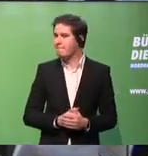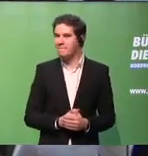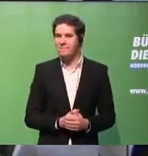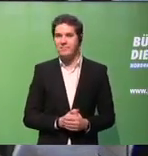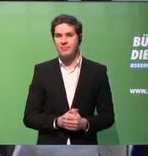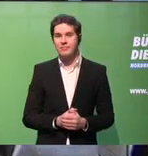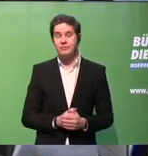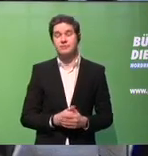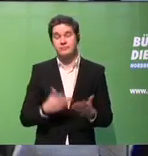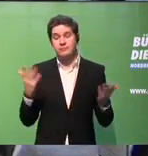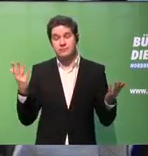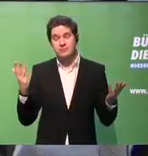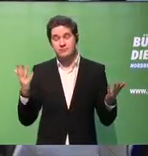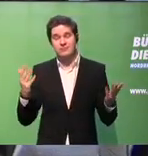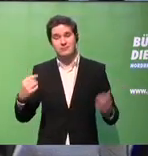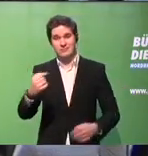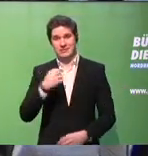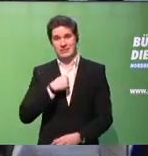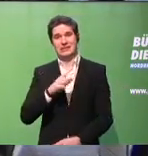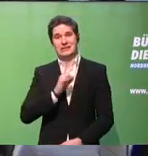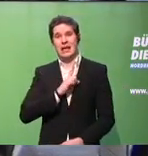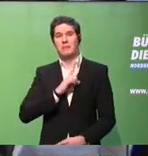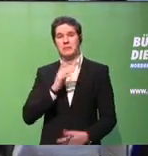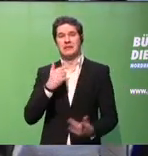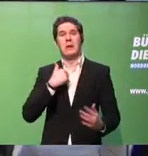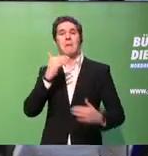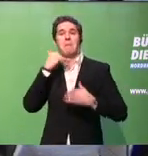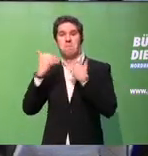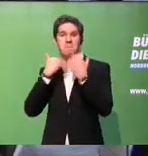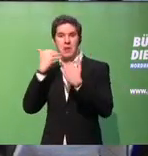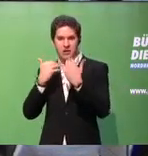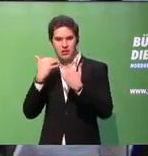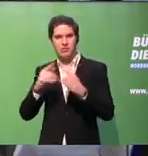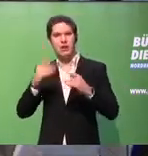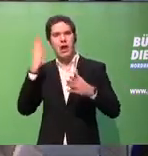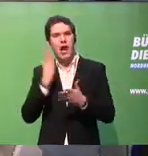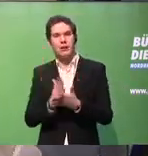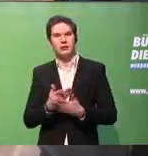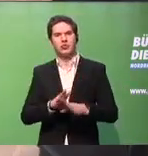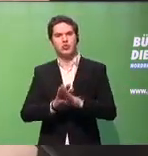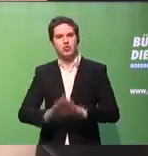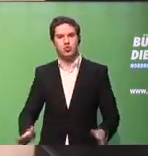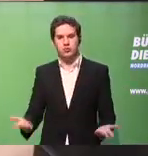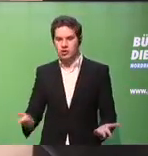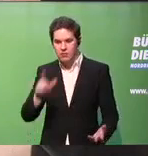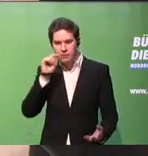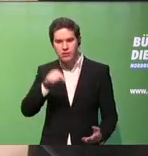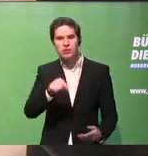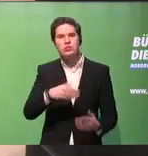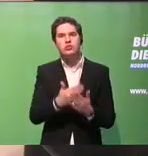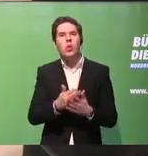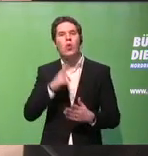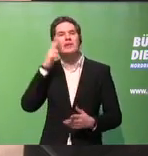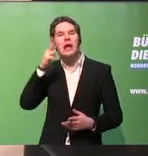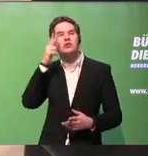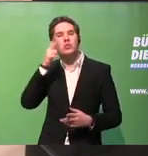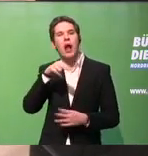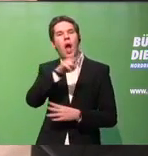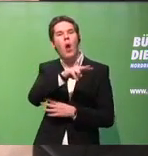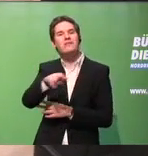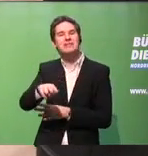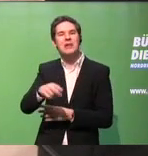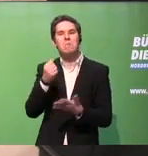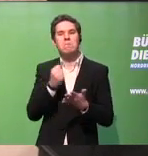ich war da einer der Berichterstatter und damit zu beenden, dass jeweils die nationalen Aufsichtsbehörden